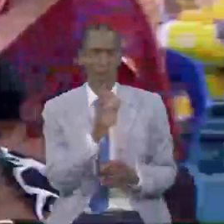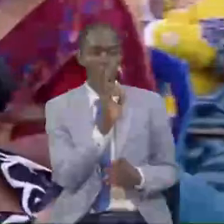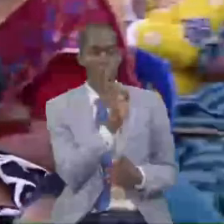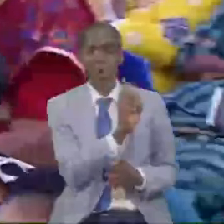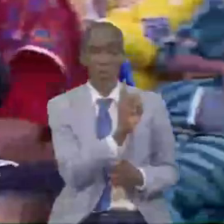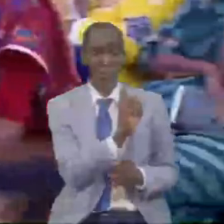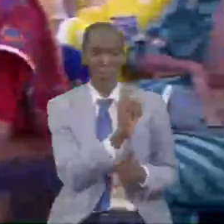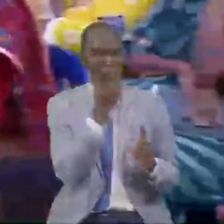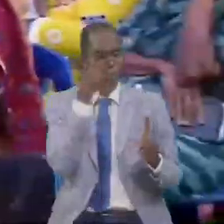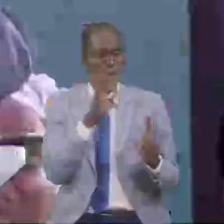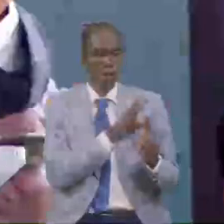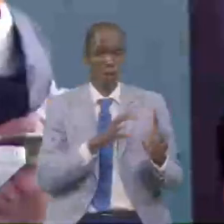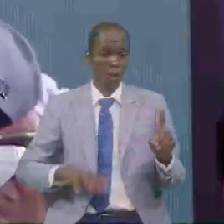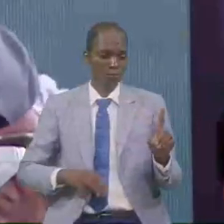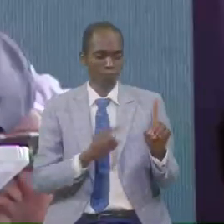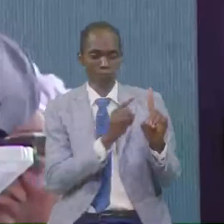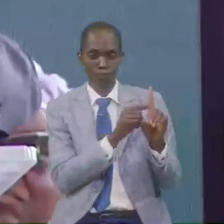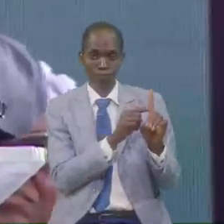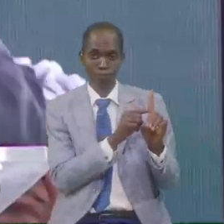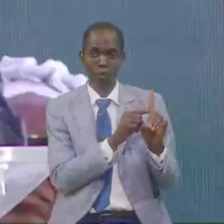Ce chiffre intégral 1,